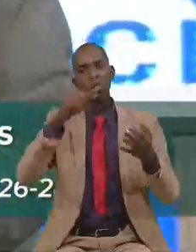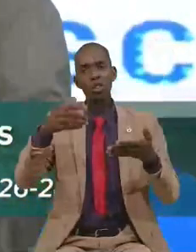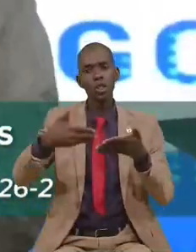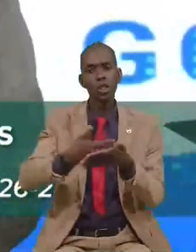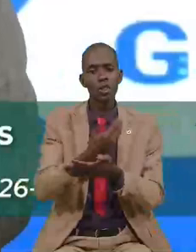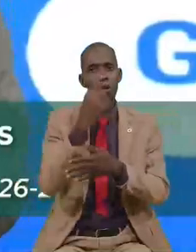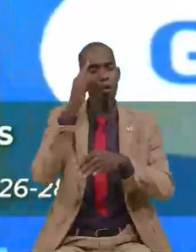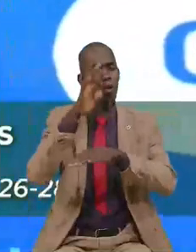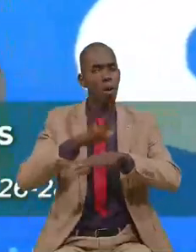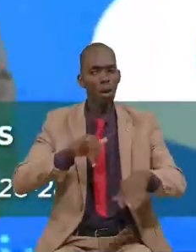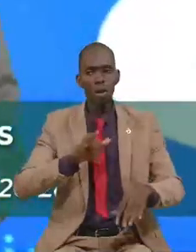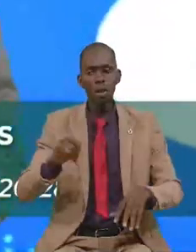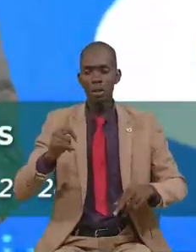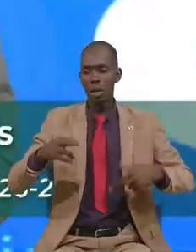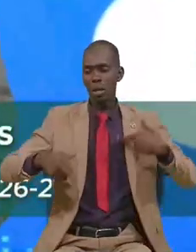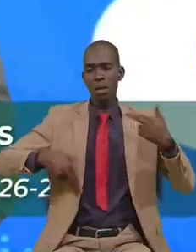appel,